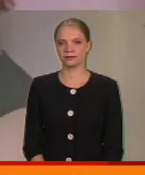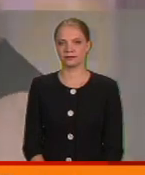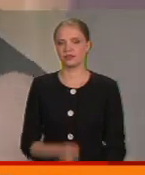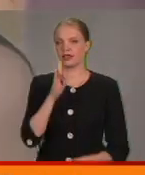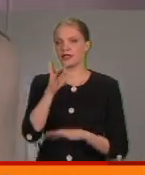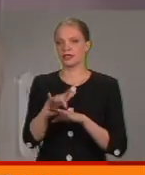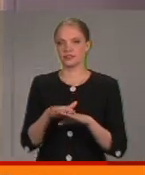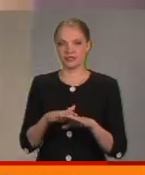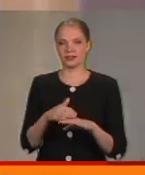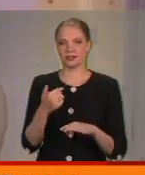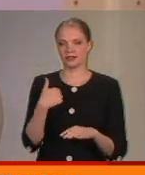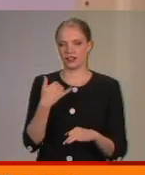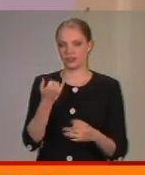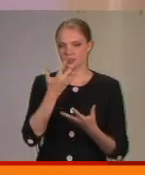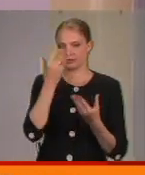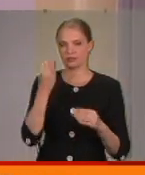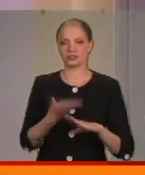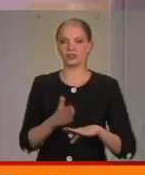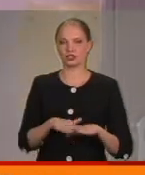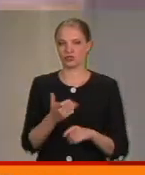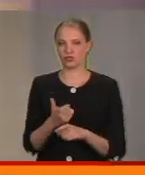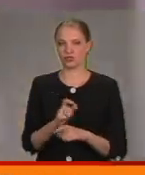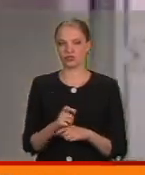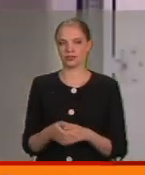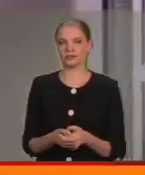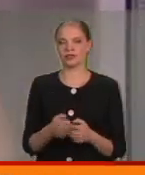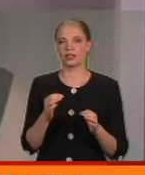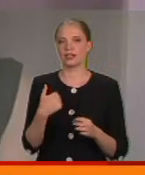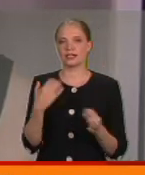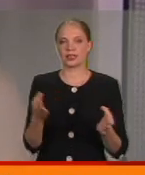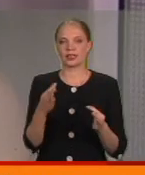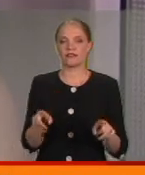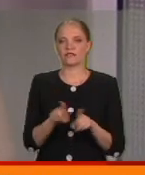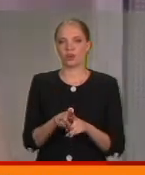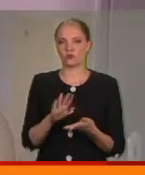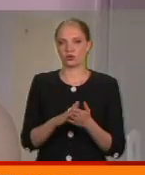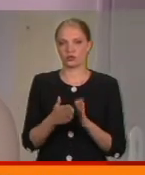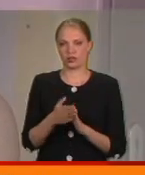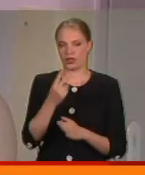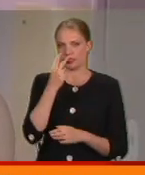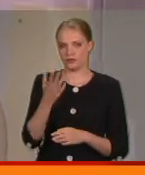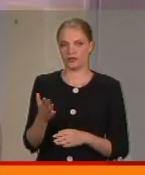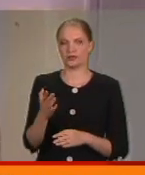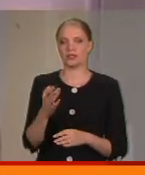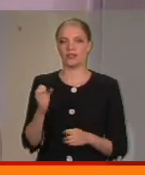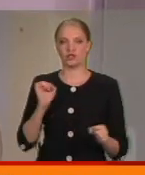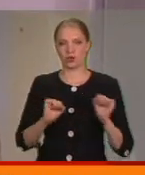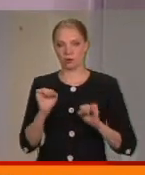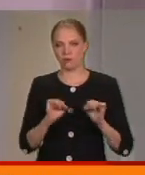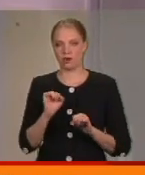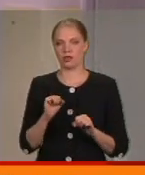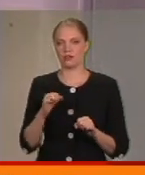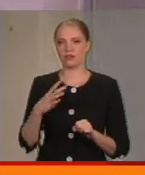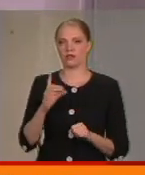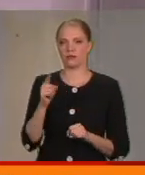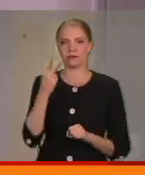Ладно, извините, я дуже. Тяжело дуже. Конечно, никогда в таком состоянии не видела. Сопротивлялась, там не было